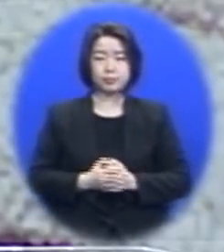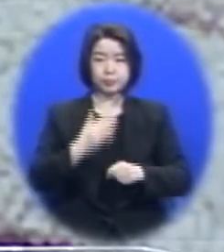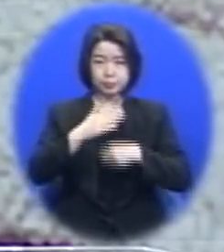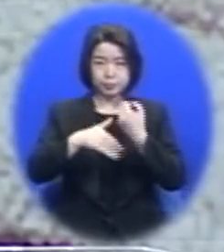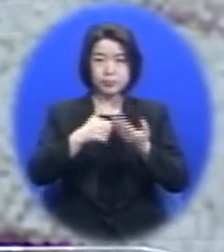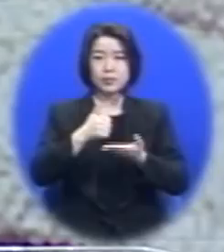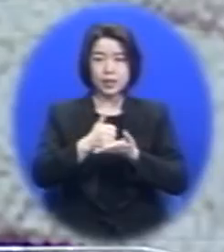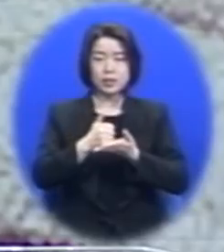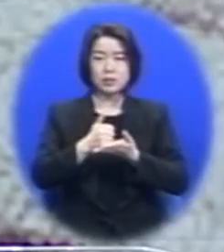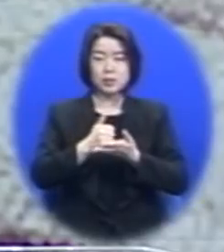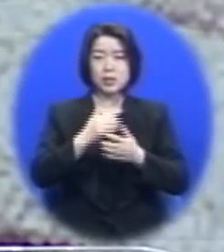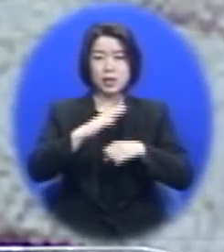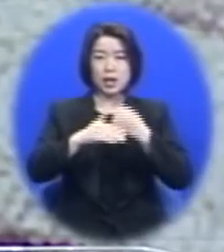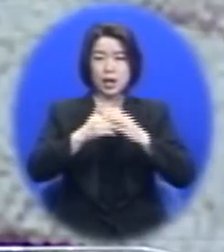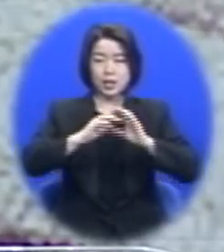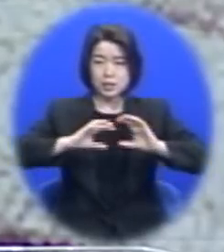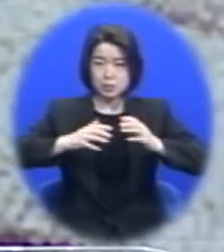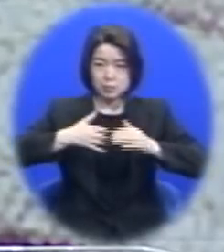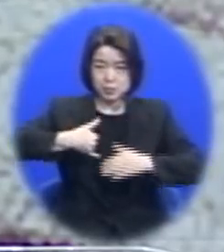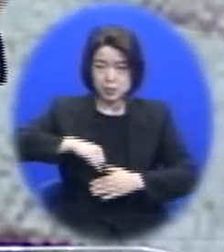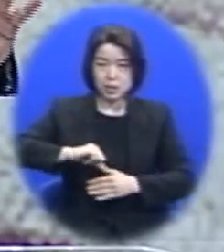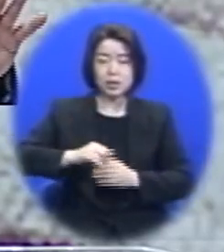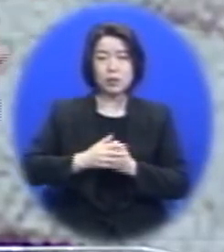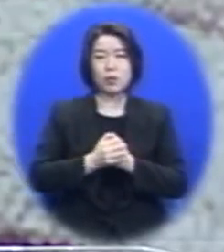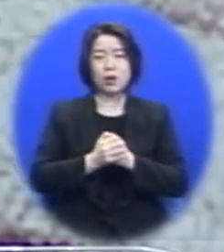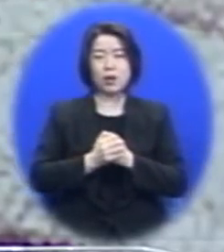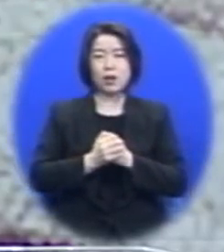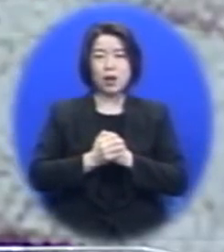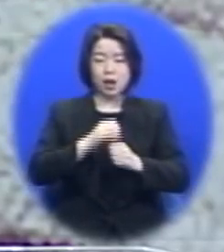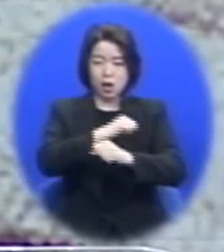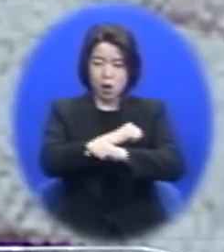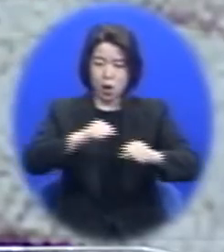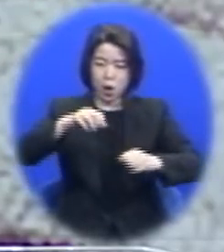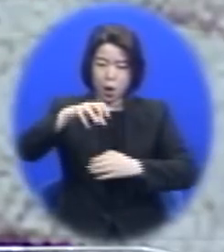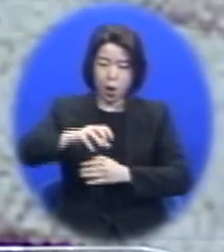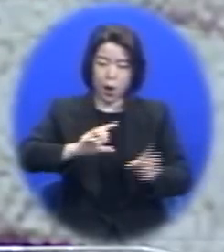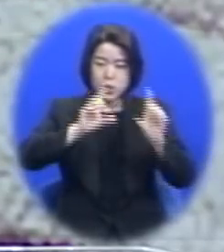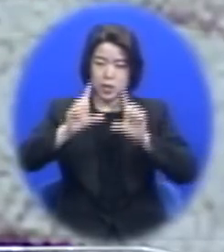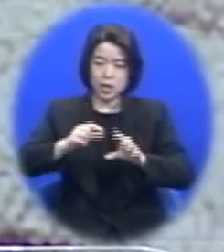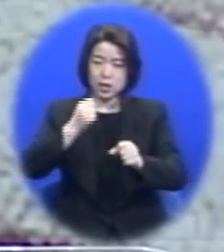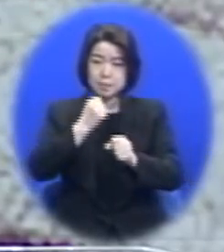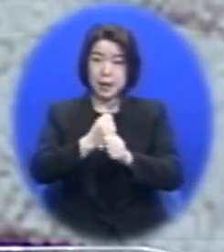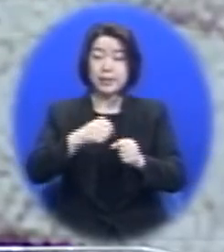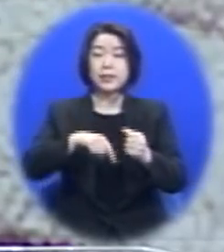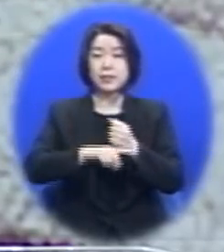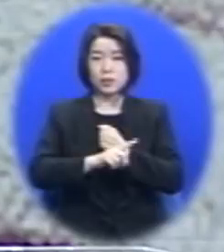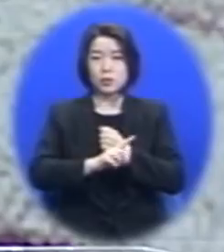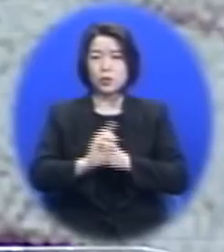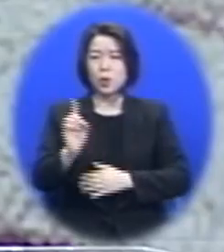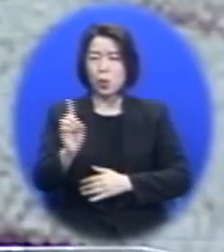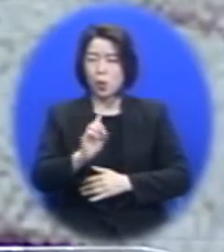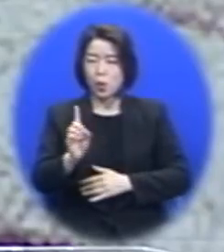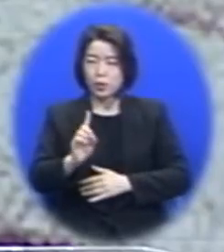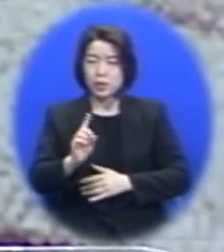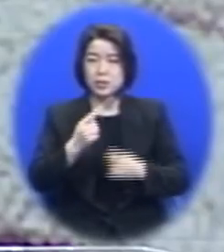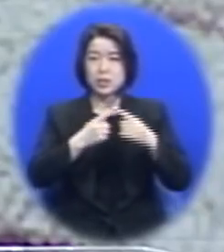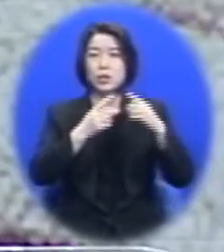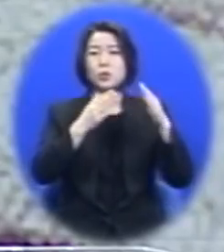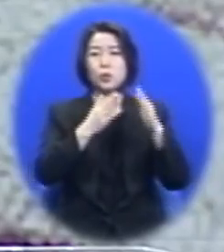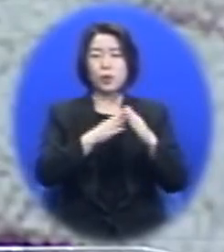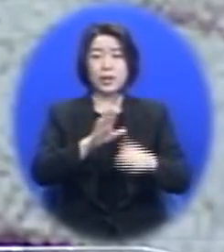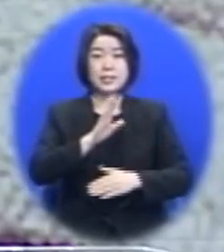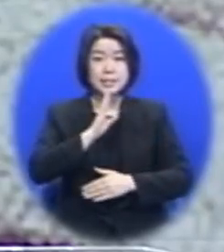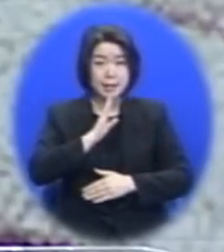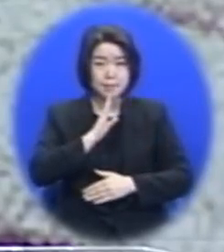하나님의 백성과 교회들에게 광야를 지나 가게 하신 까닭은 도대체 어떤 교회가 참 교회